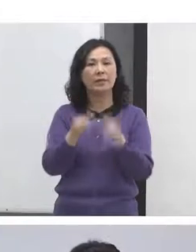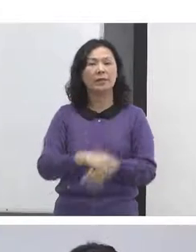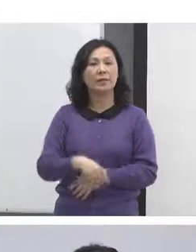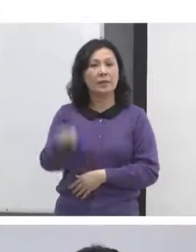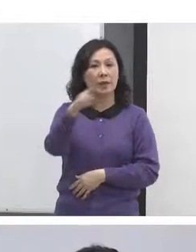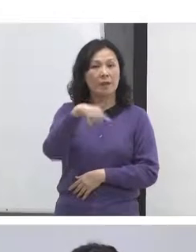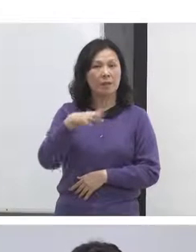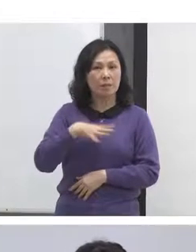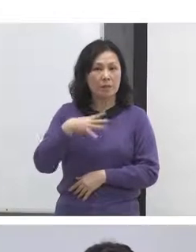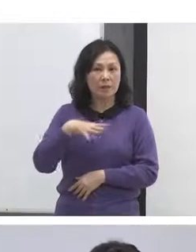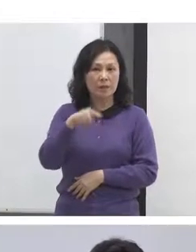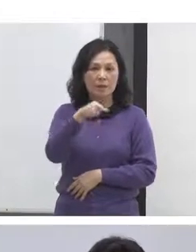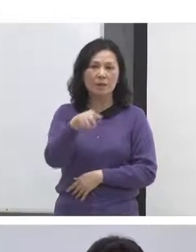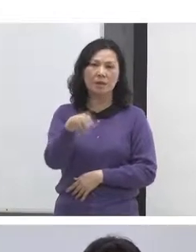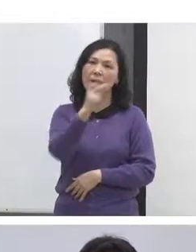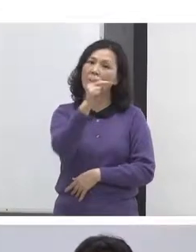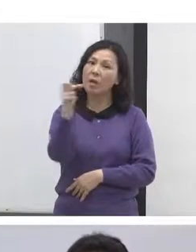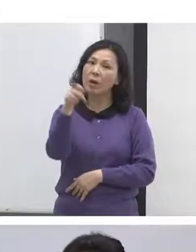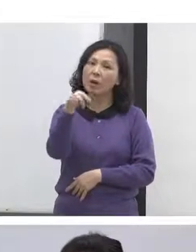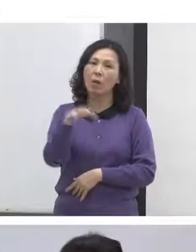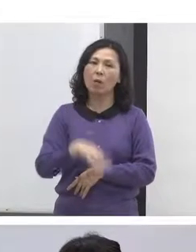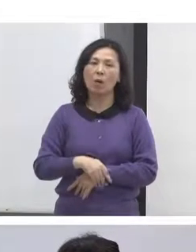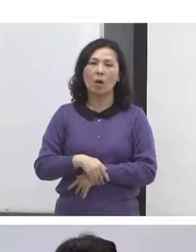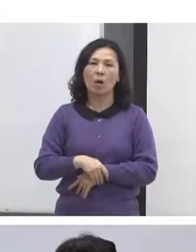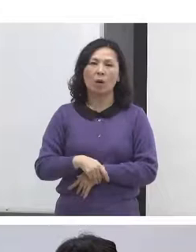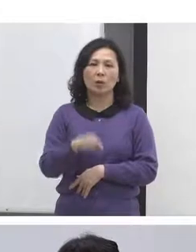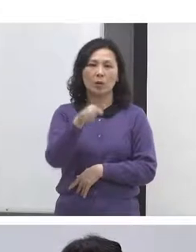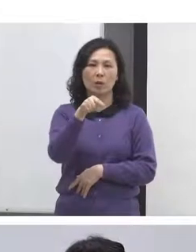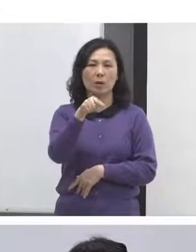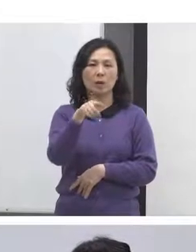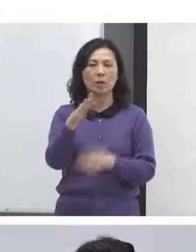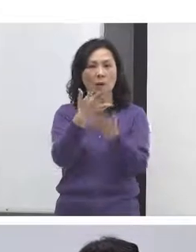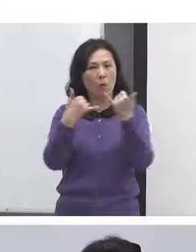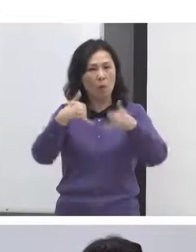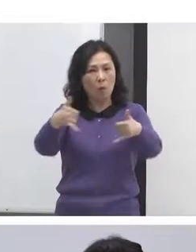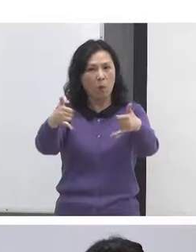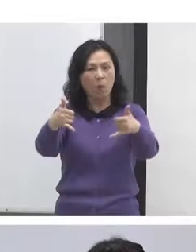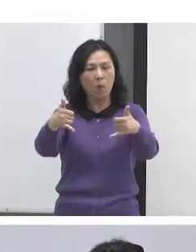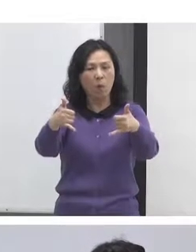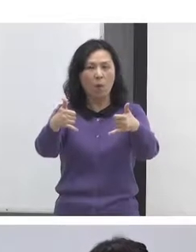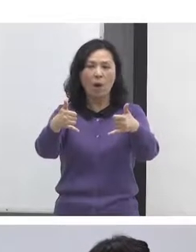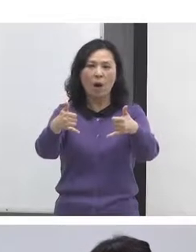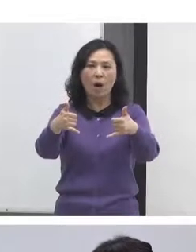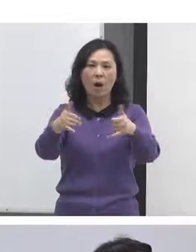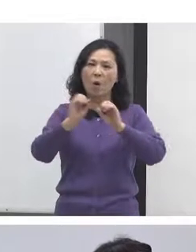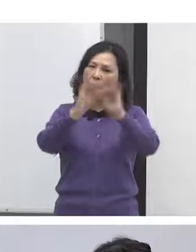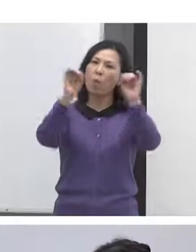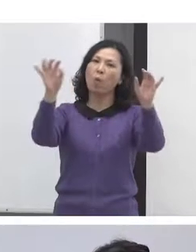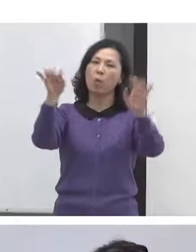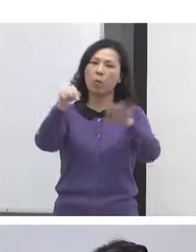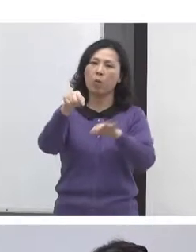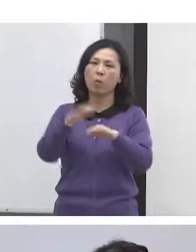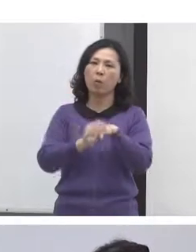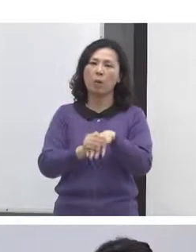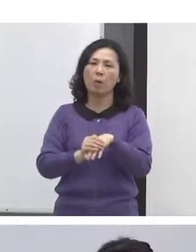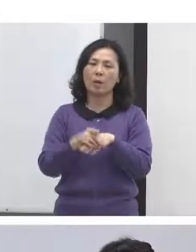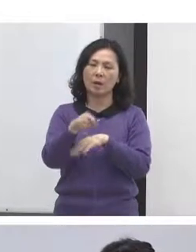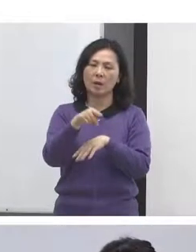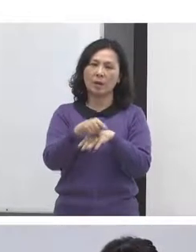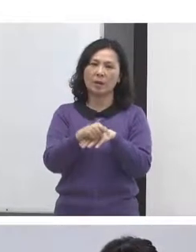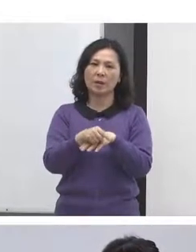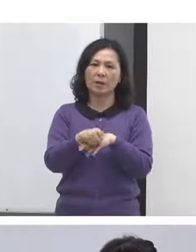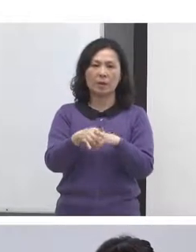吗？好 ，Zooniverse 是一个网络上的号称在做people